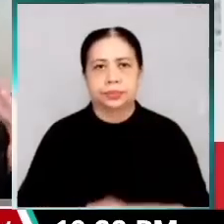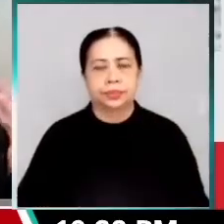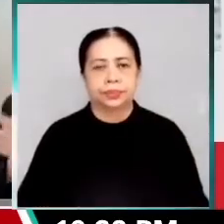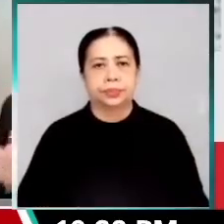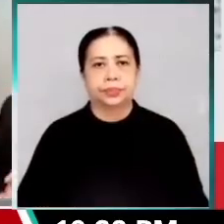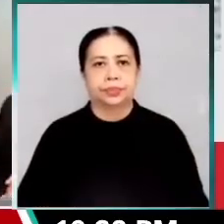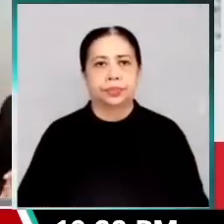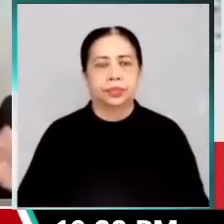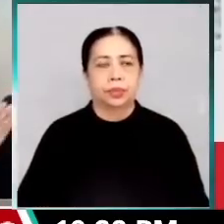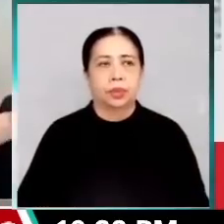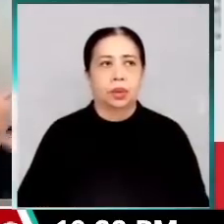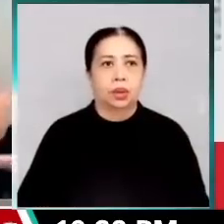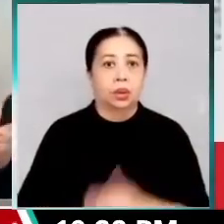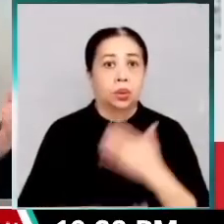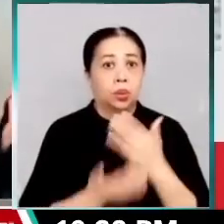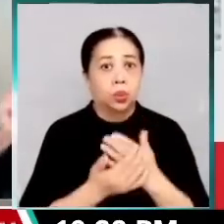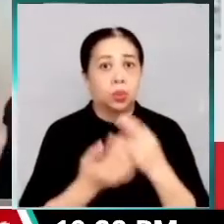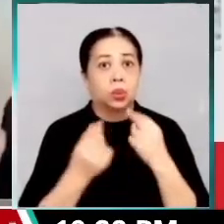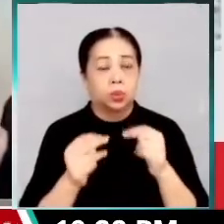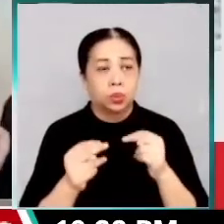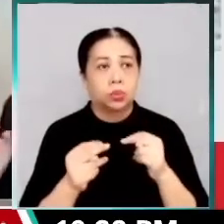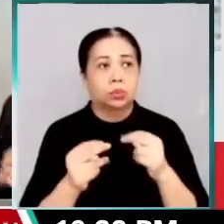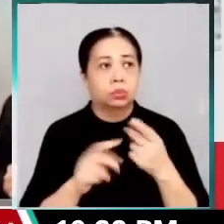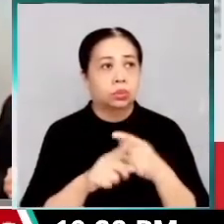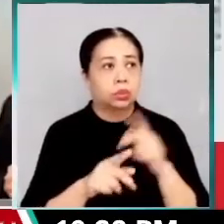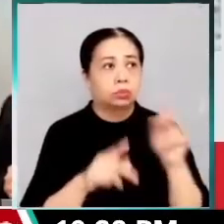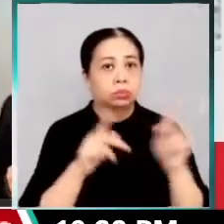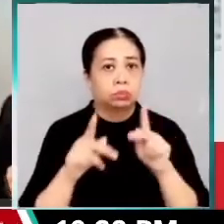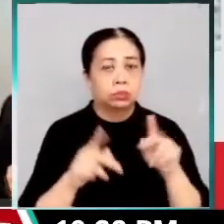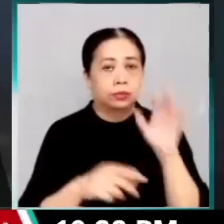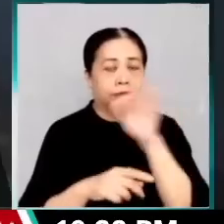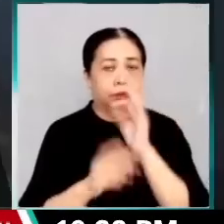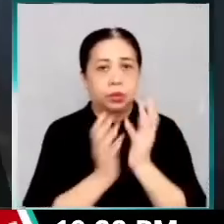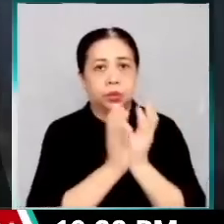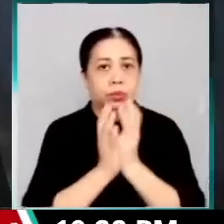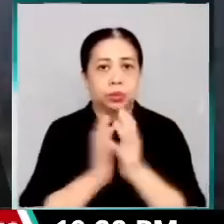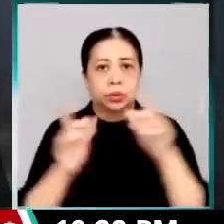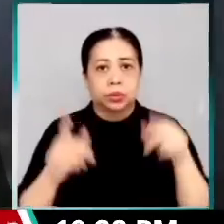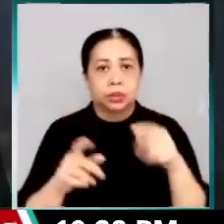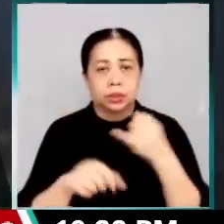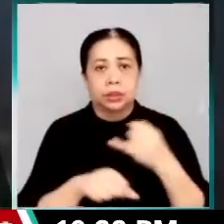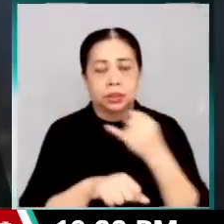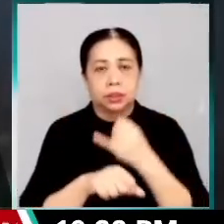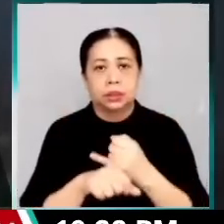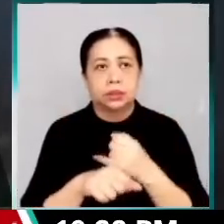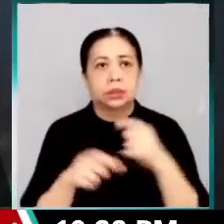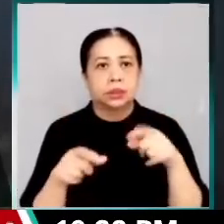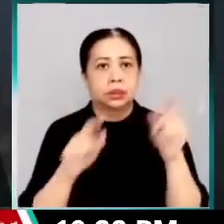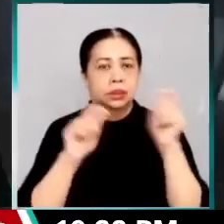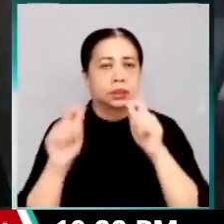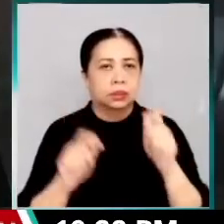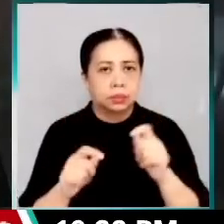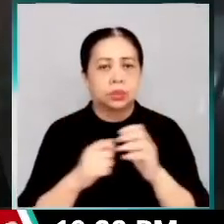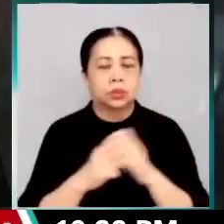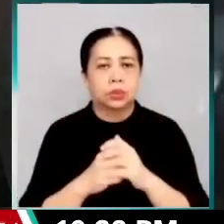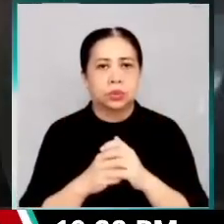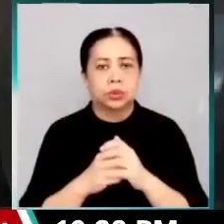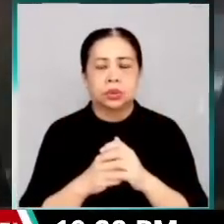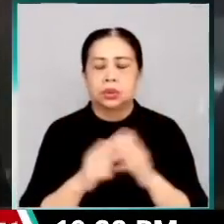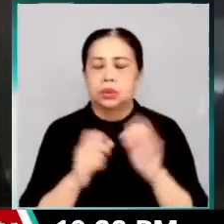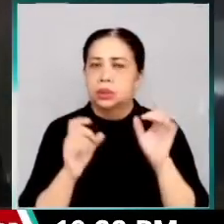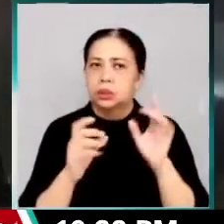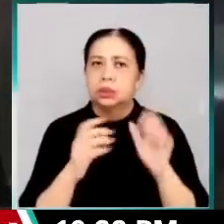news so far from what we're hearing from the rest of our Filipinos in the island. This typhoon is so dangerous that it's